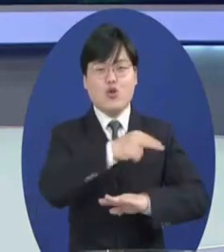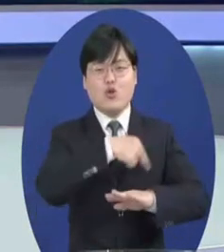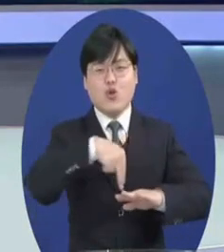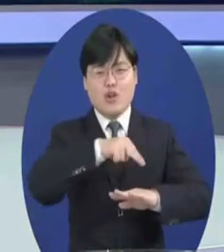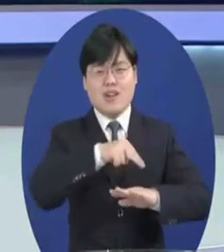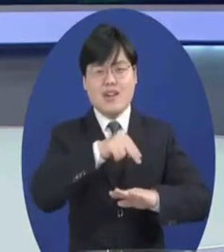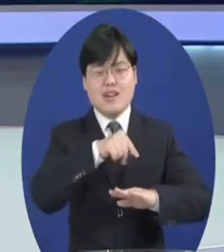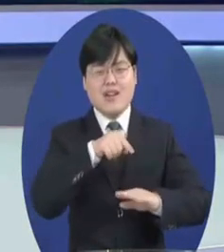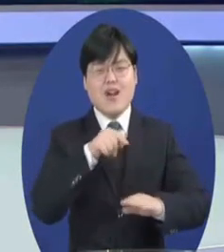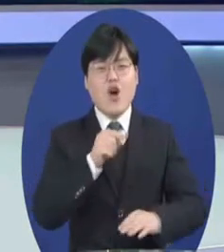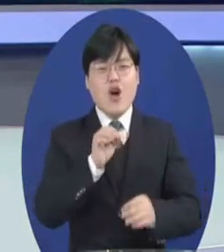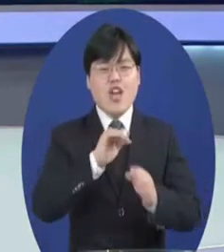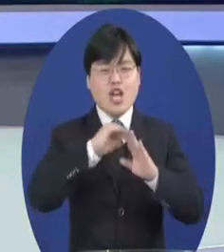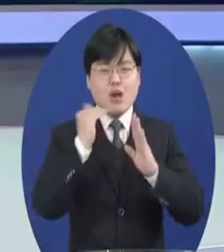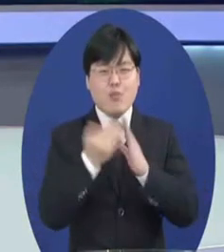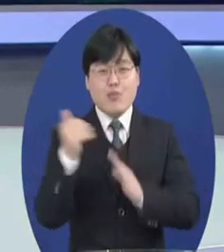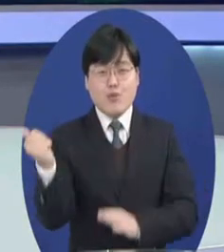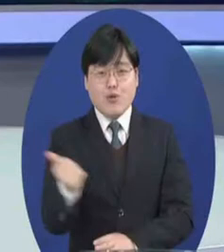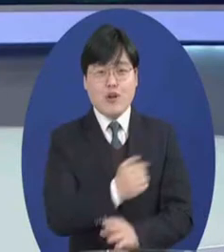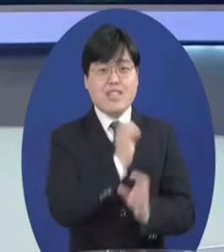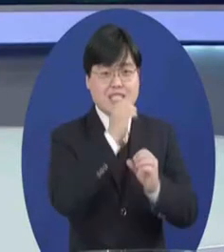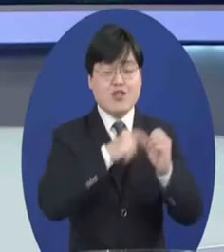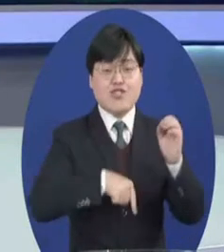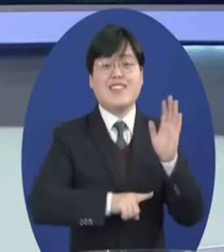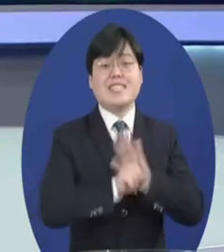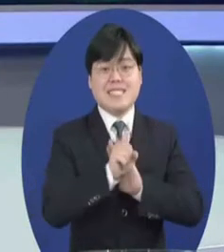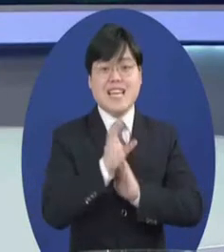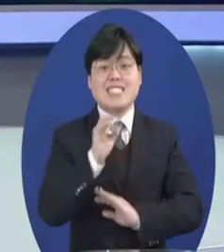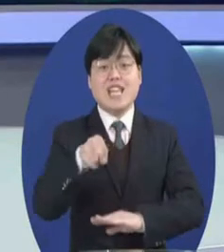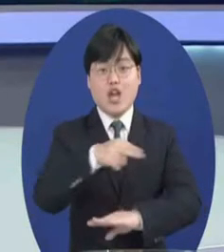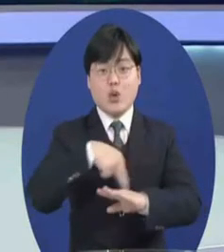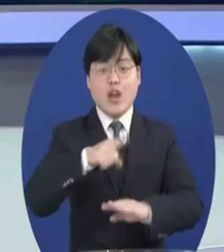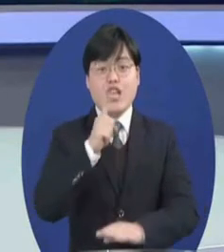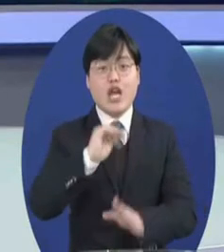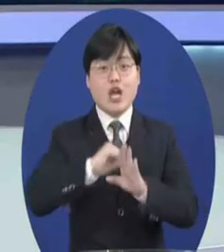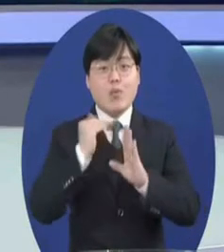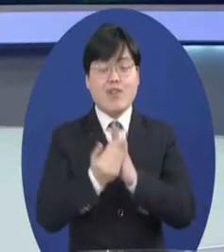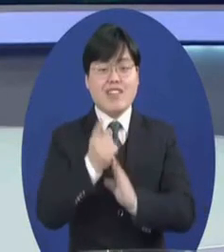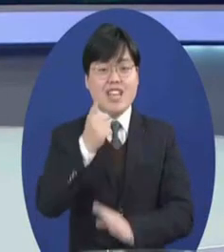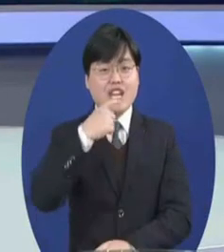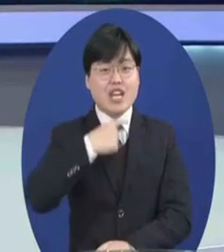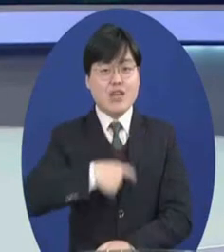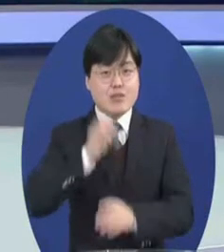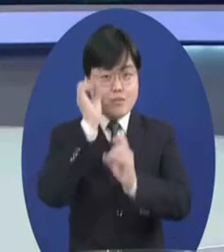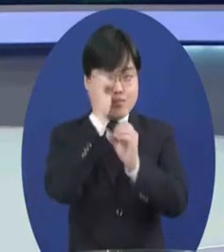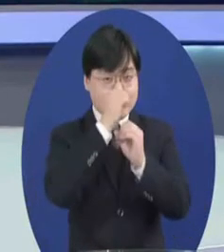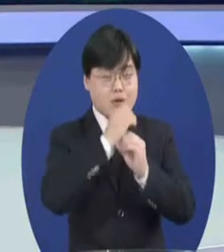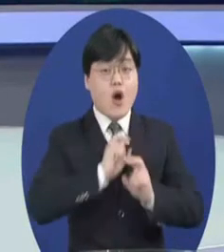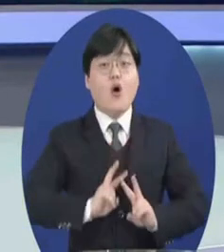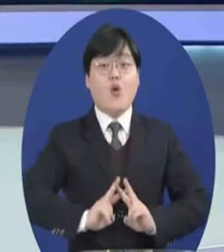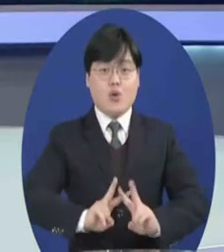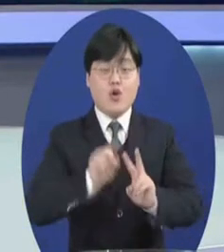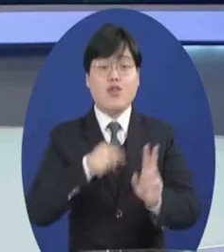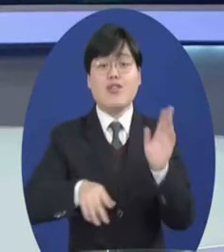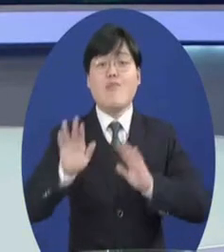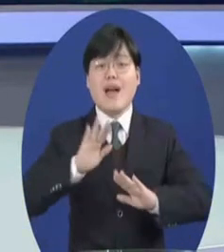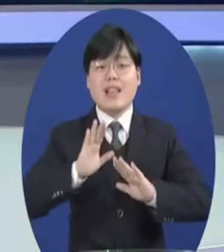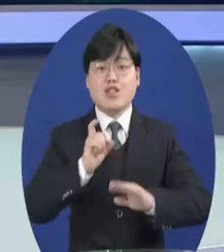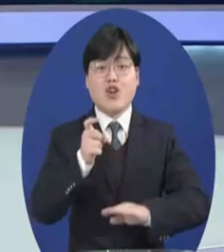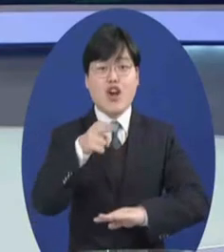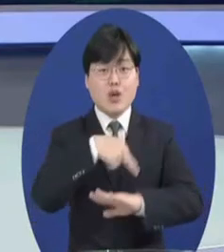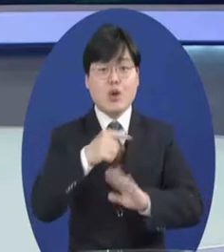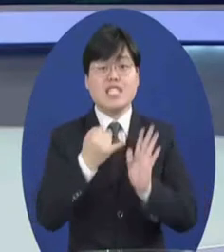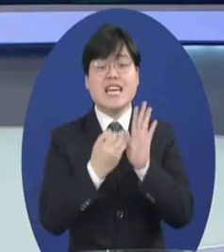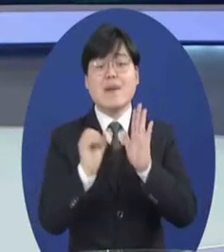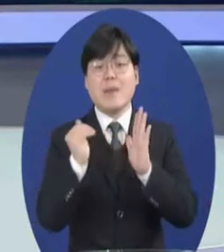халдварыг илрүүлэх хэлбэрээр өрх бүрээс шинжилгээ авч байна. Сонгон найрханд дүүргэд нэг хаалга, нэг шинжилгээ аян үргэлжилж байна. За өнөөдрийн байдлаар дүүргийн